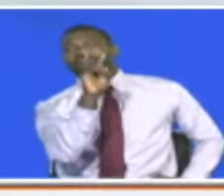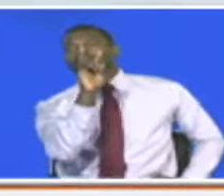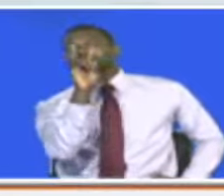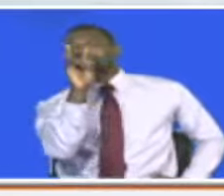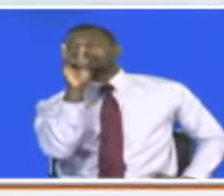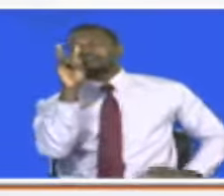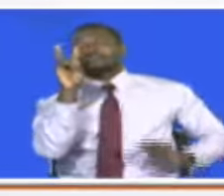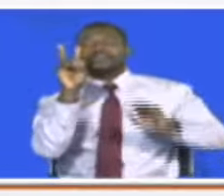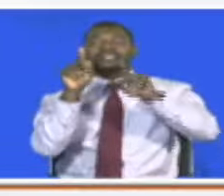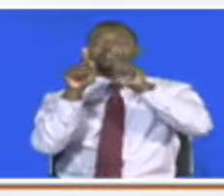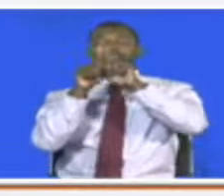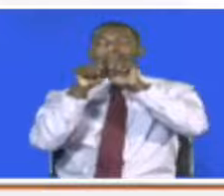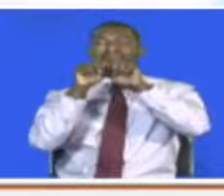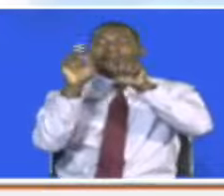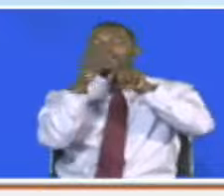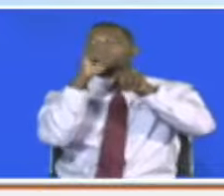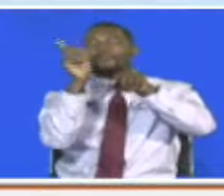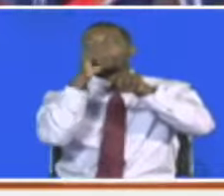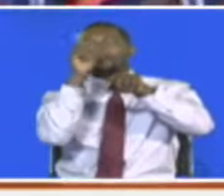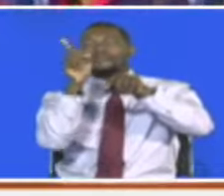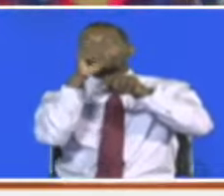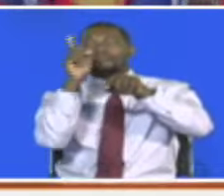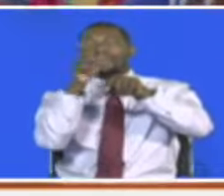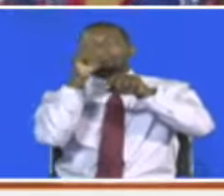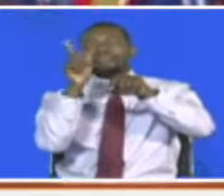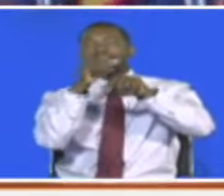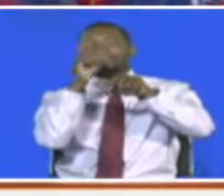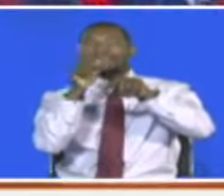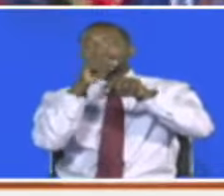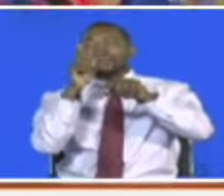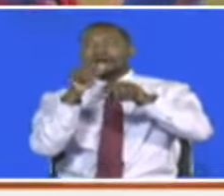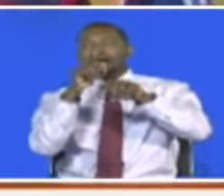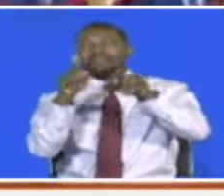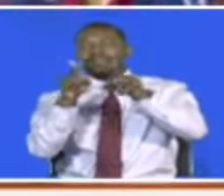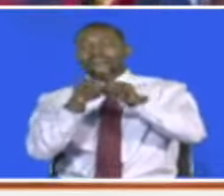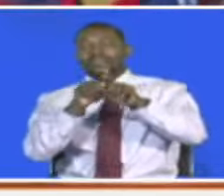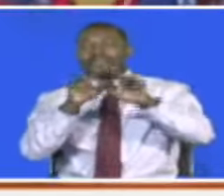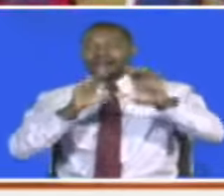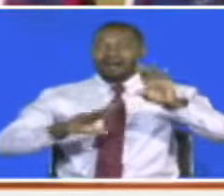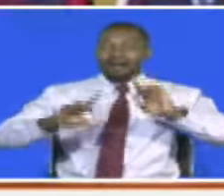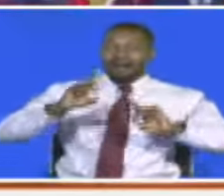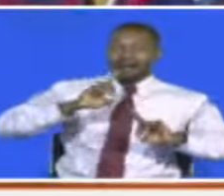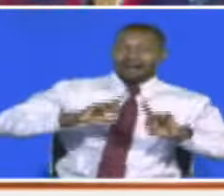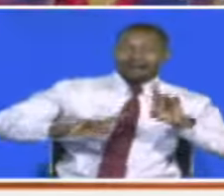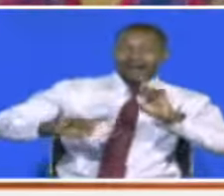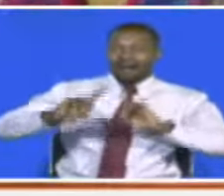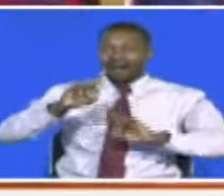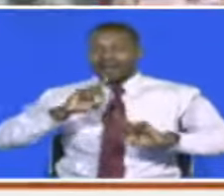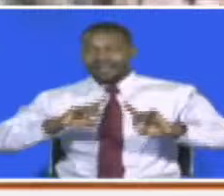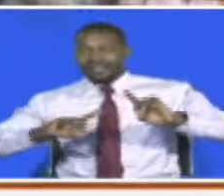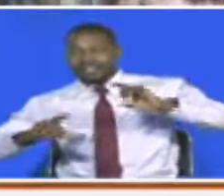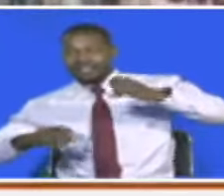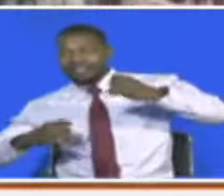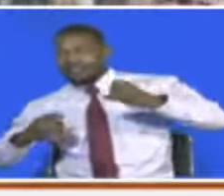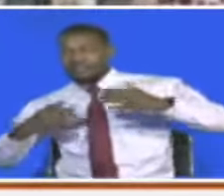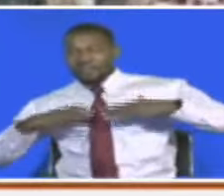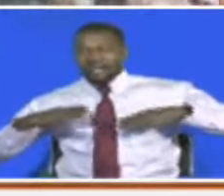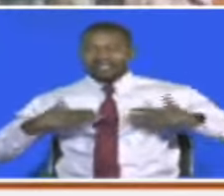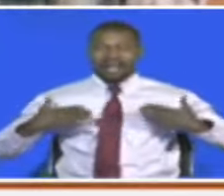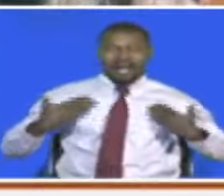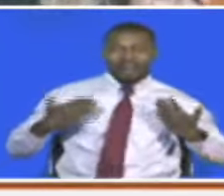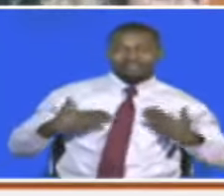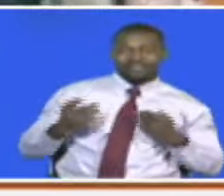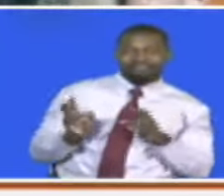Nao walikuwa na matarajio aina na aina. Miondoko ya kipwani vile vile ilizagaa anga, huku watumbuizaji wakijihusisha na